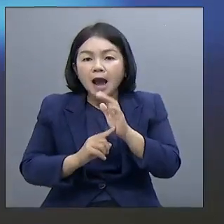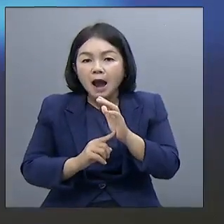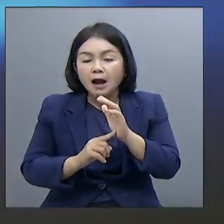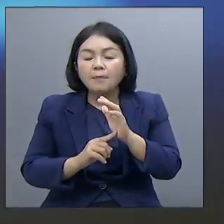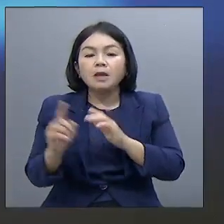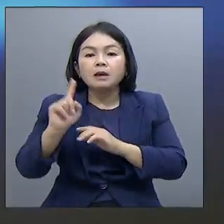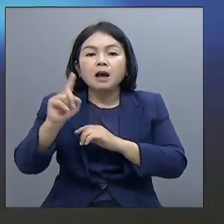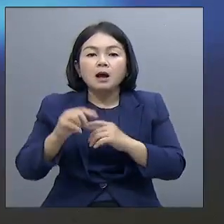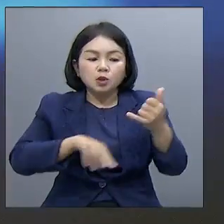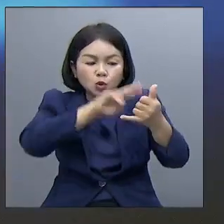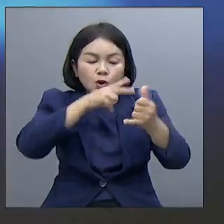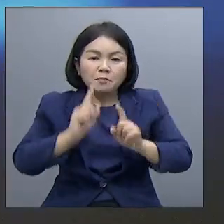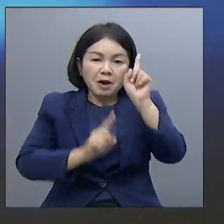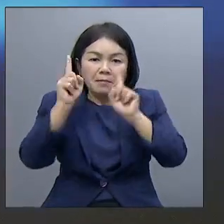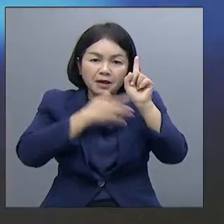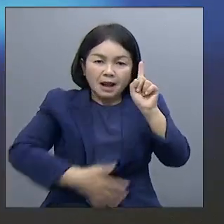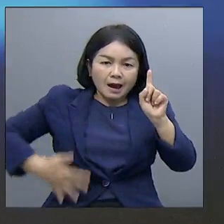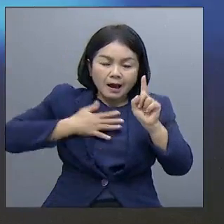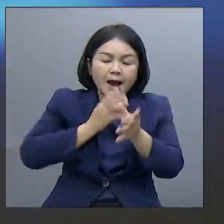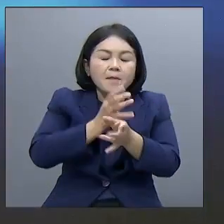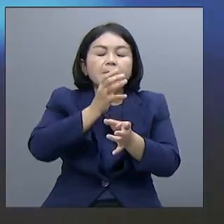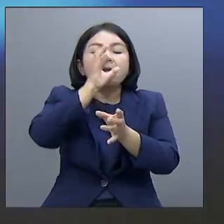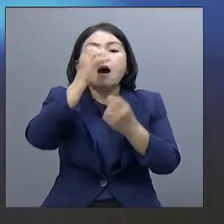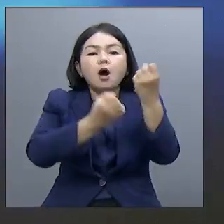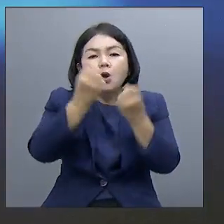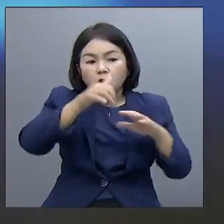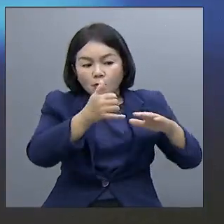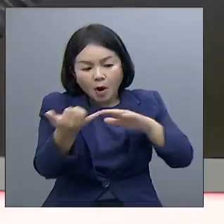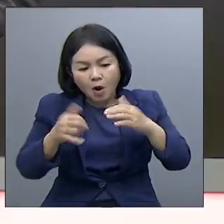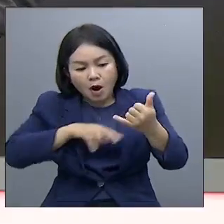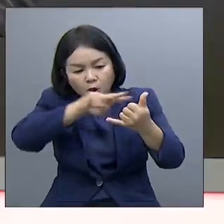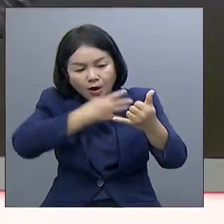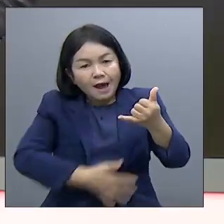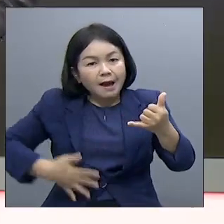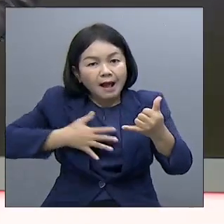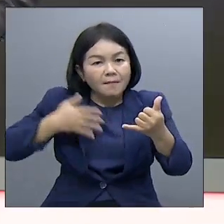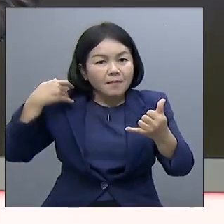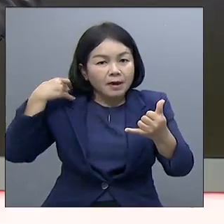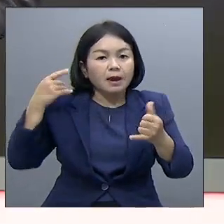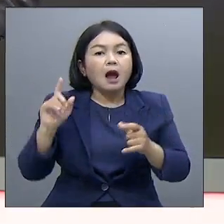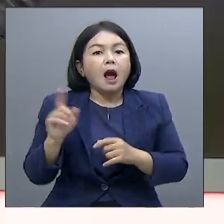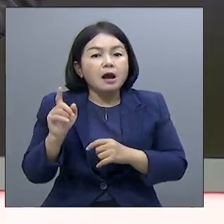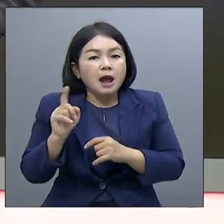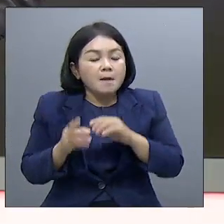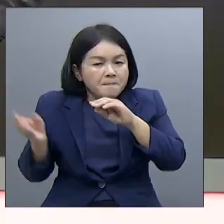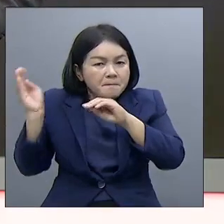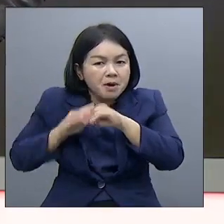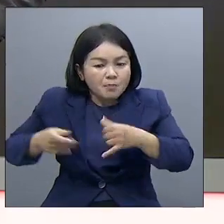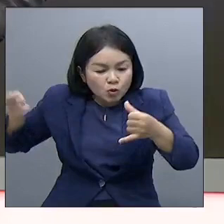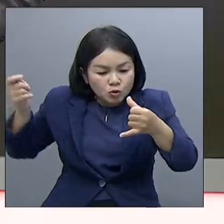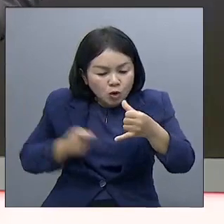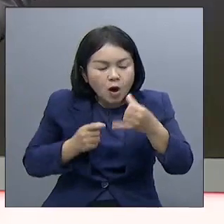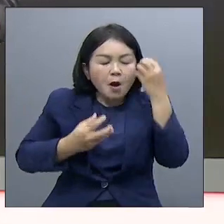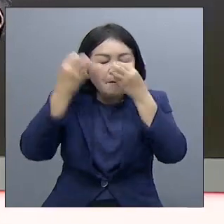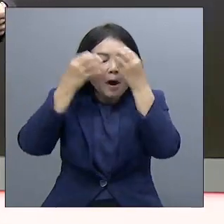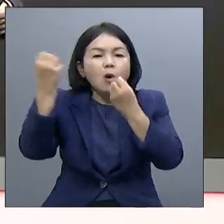มีการตรวจวัดแอลกอฮอล์รถทุกคันที่เกิดอุบัติเหตุทุกช่วงเวลานอกเหนือจากนี้ยังเป็นการเพิ่มโทษเมาแล้วขับแบ